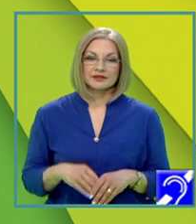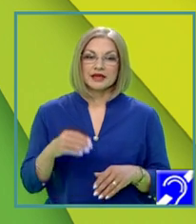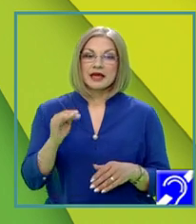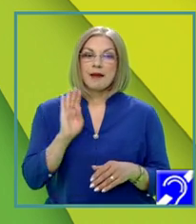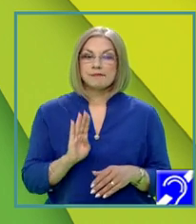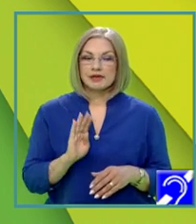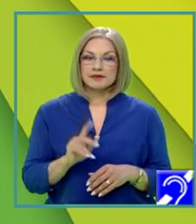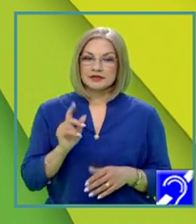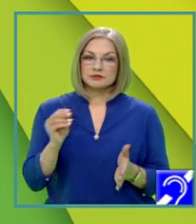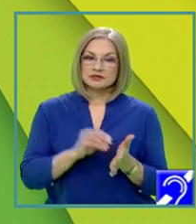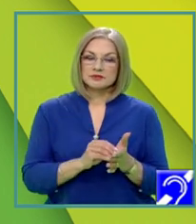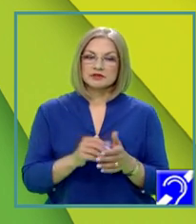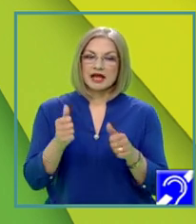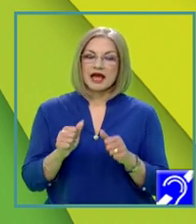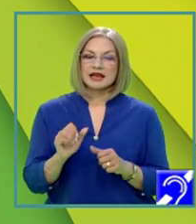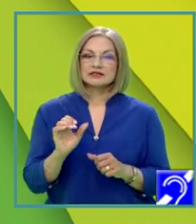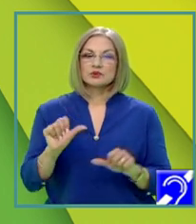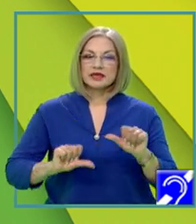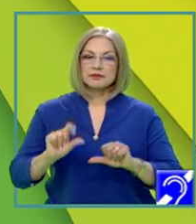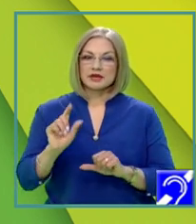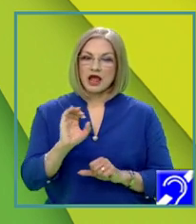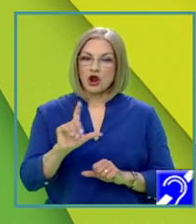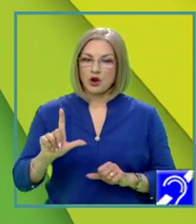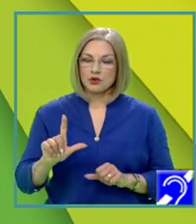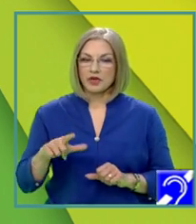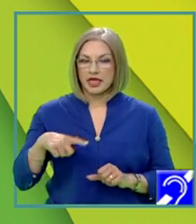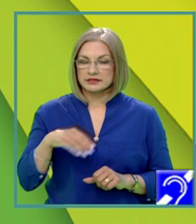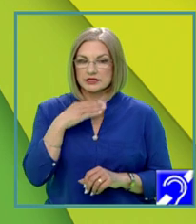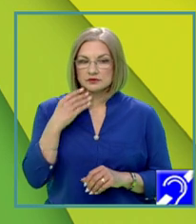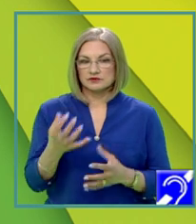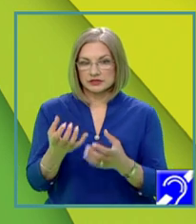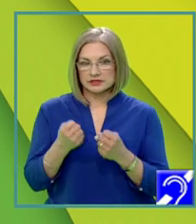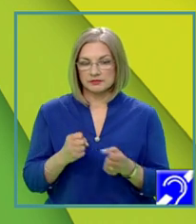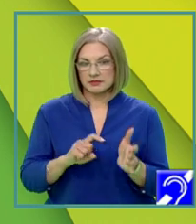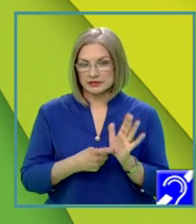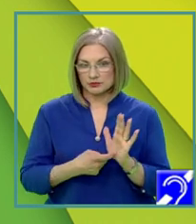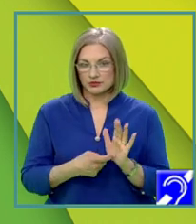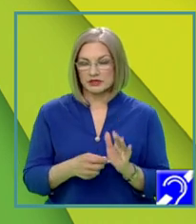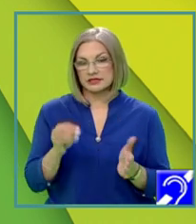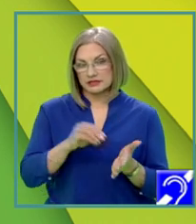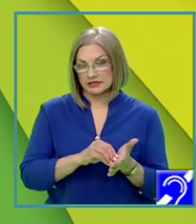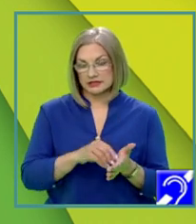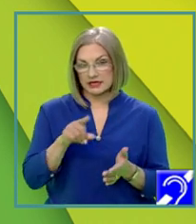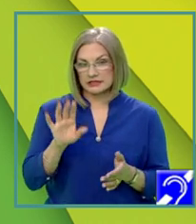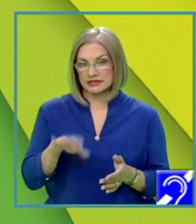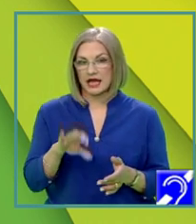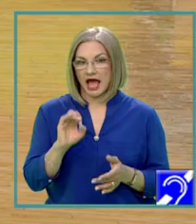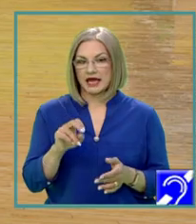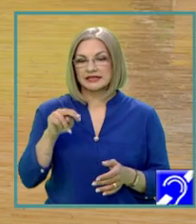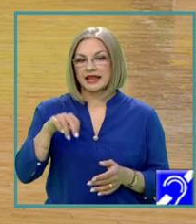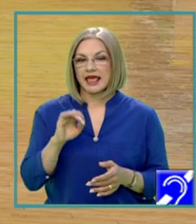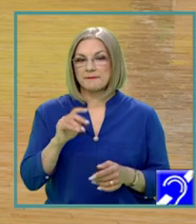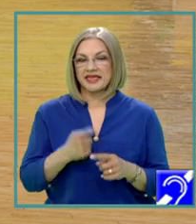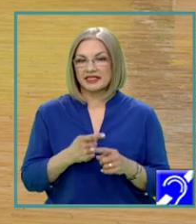trebui să Notați caracterul chimic al clorului și este suficient pentru a primi punctajul să scrieți că acesta are caracter nemetalic